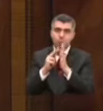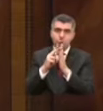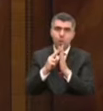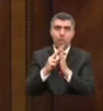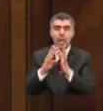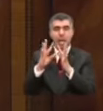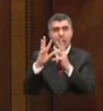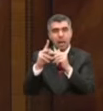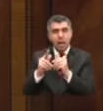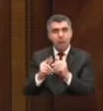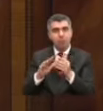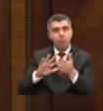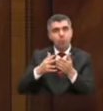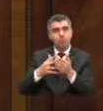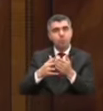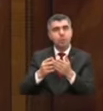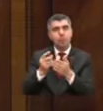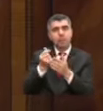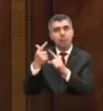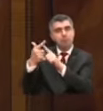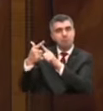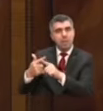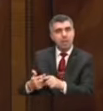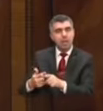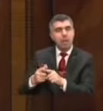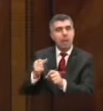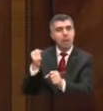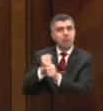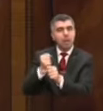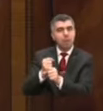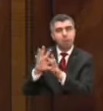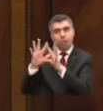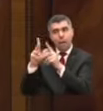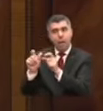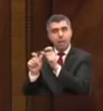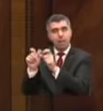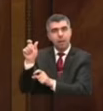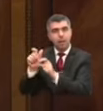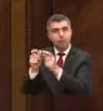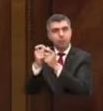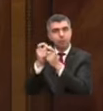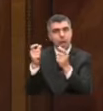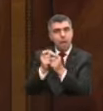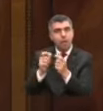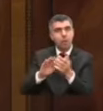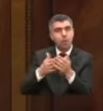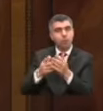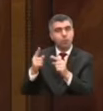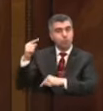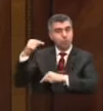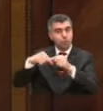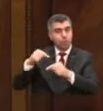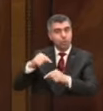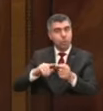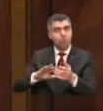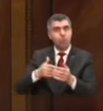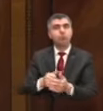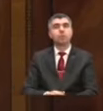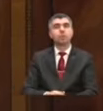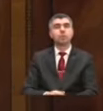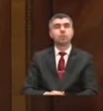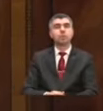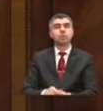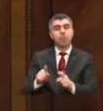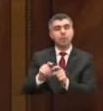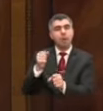الارقام شحال شي فرد افير شحال كيخدموا وشكون كيستهلك هاد الانتاج وكننتظروا باش ان شاء الله تندراره ان يمكن ليها